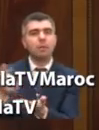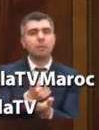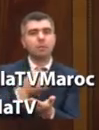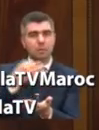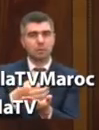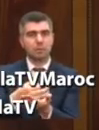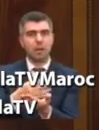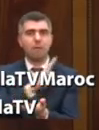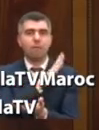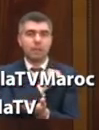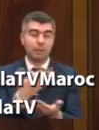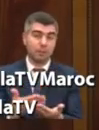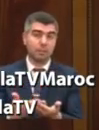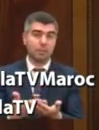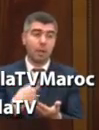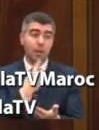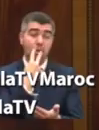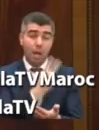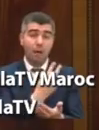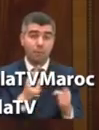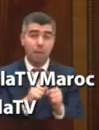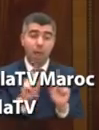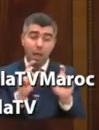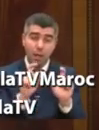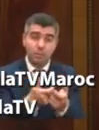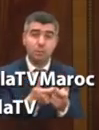نحن أمام سجناء، أمام أسرى فلسطينيين.